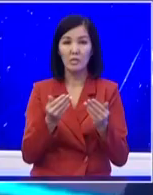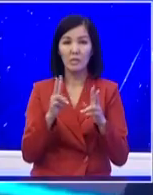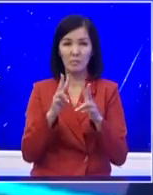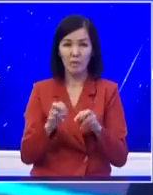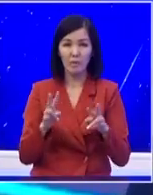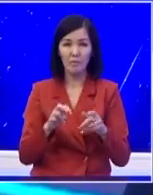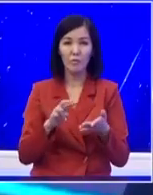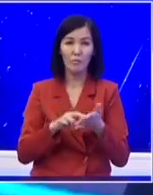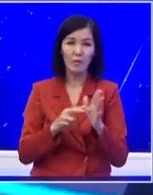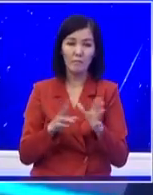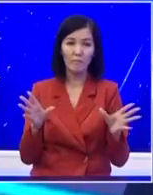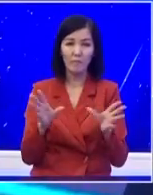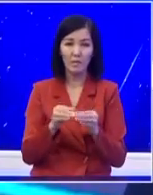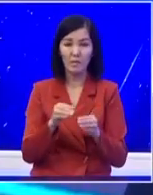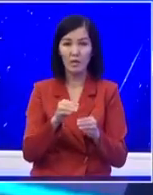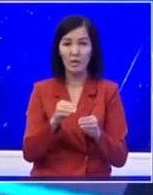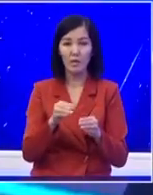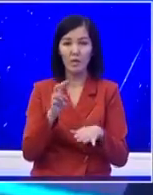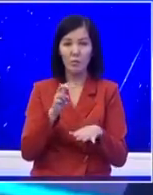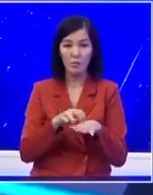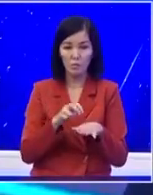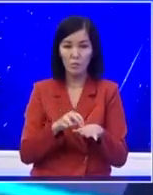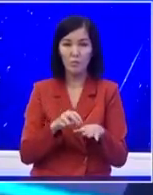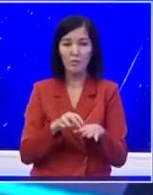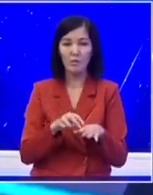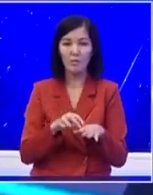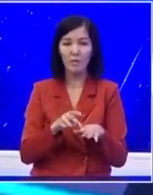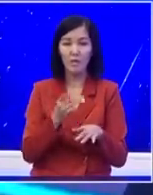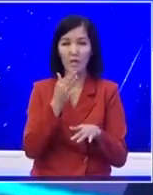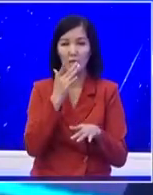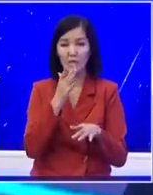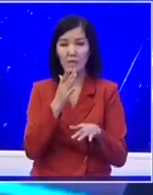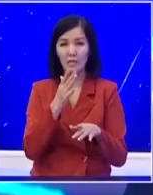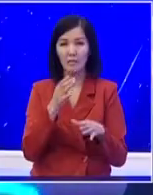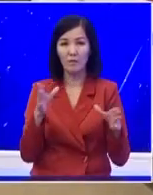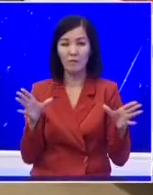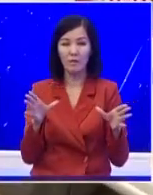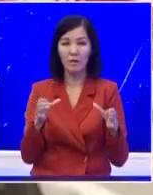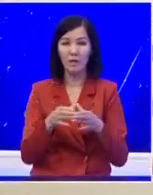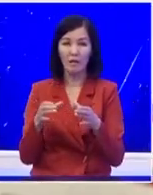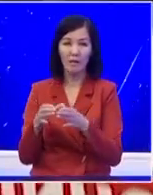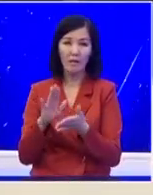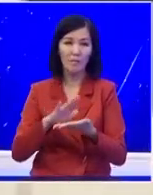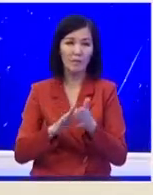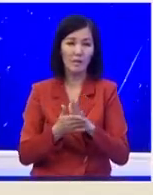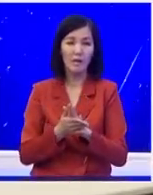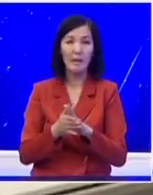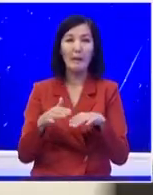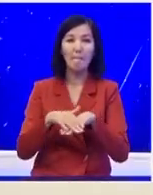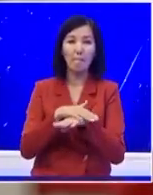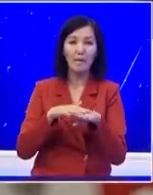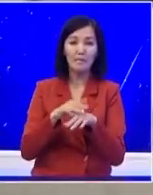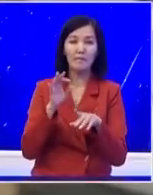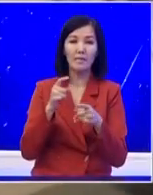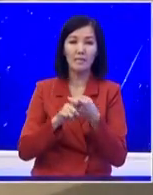прорабатываем. Мы смотрим вместе с нашими учеными и нашими иностранными коллегами. Массовое заражение граждан показало,